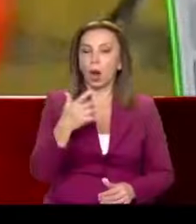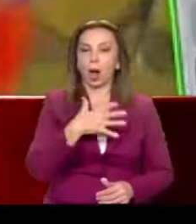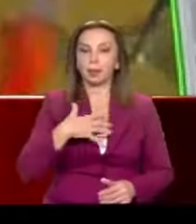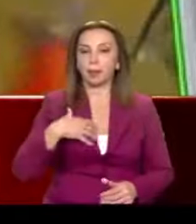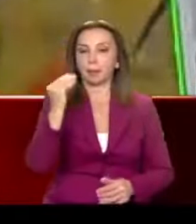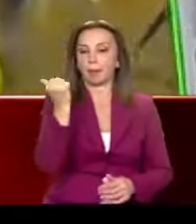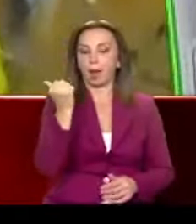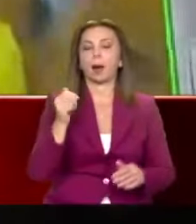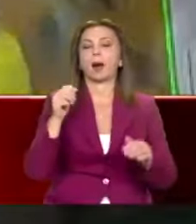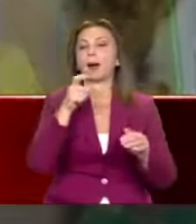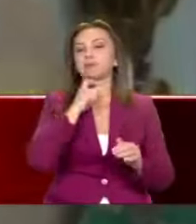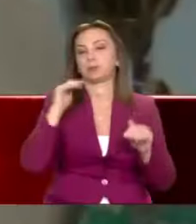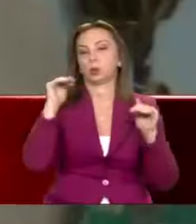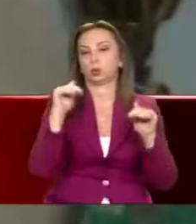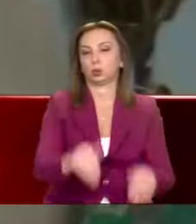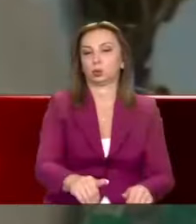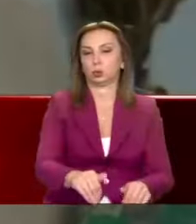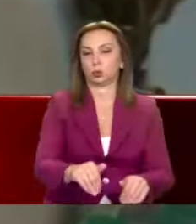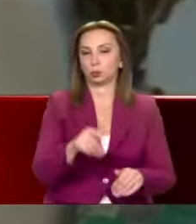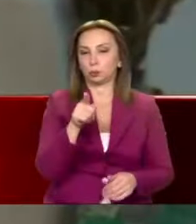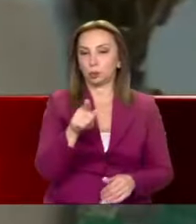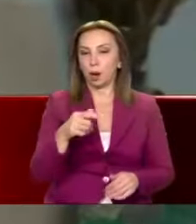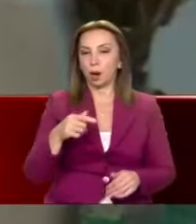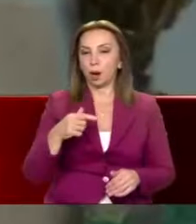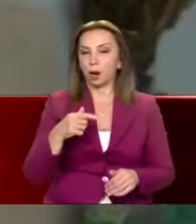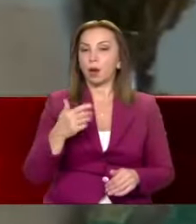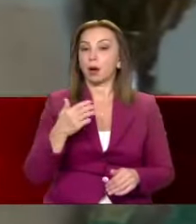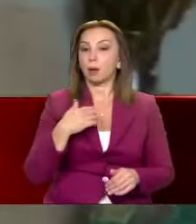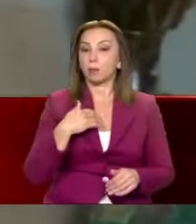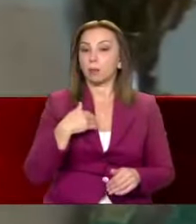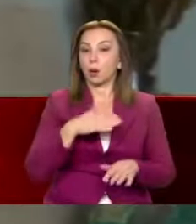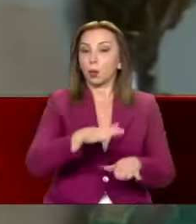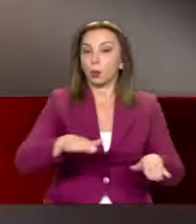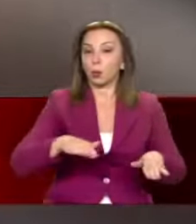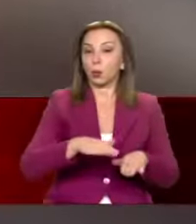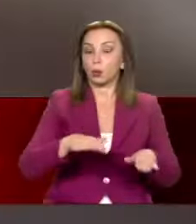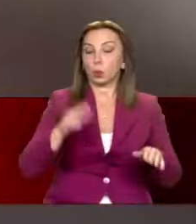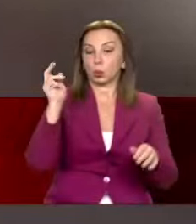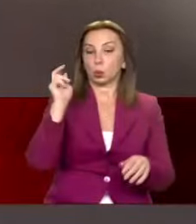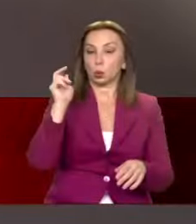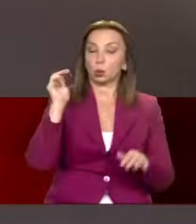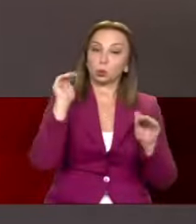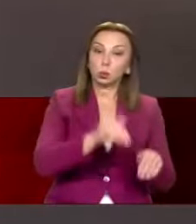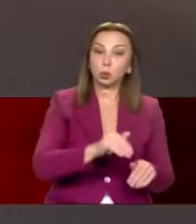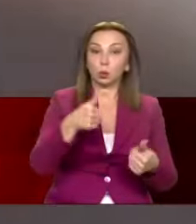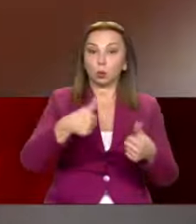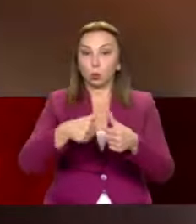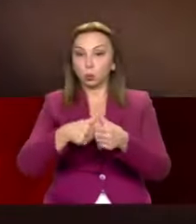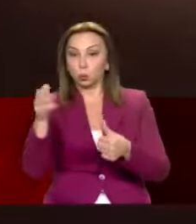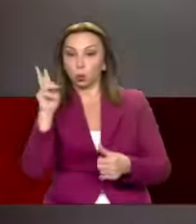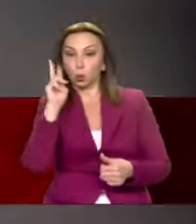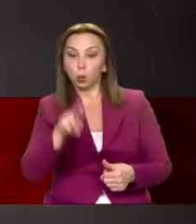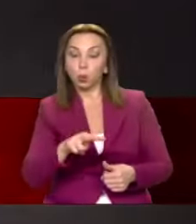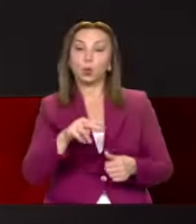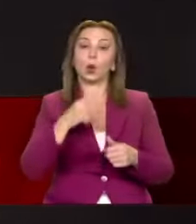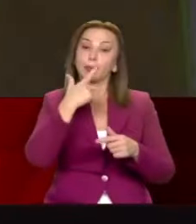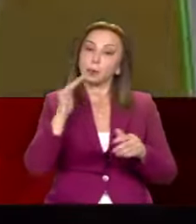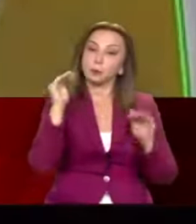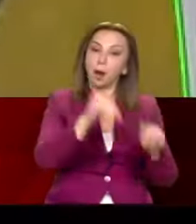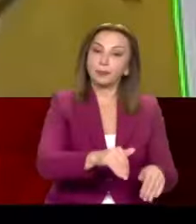Kın kendini bama b a boş düştü suyun dibine kar benle kızım düştük eşi Ardan T kaptanı